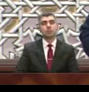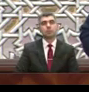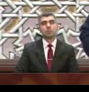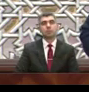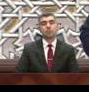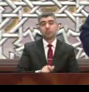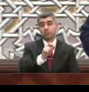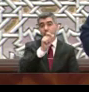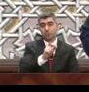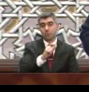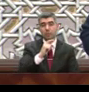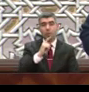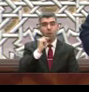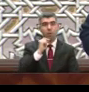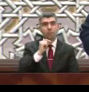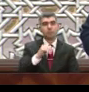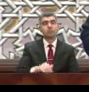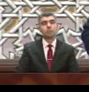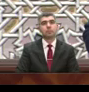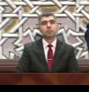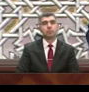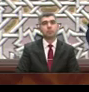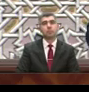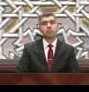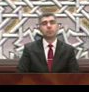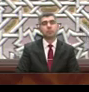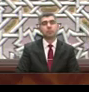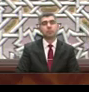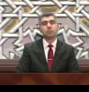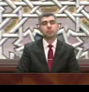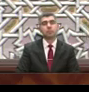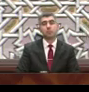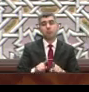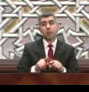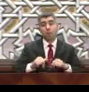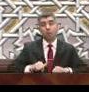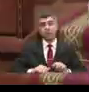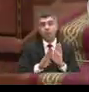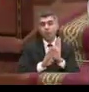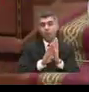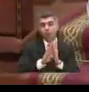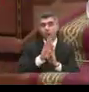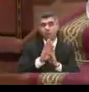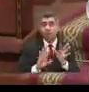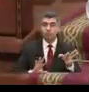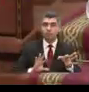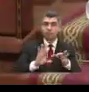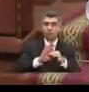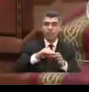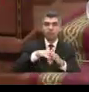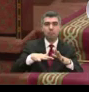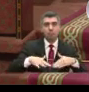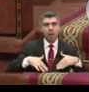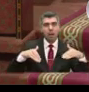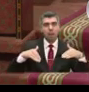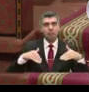السيد النائب، لدي اولا نيابه عن السيد وزير الدوله المكلف بحقوق الانسان والعلاقات مع البرلمان الذي